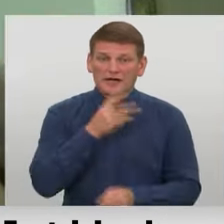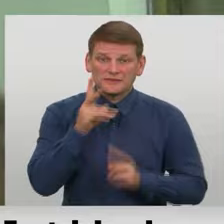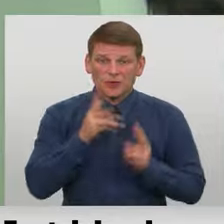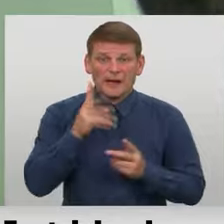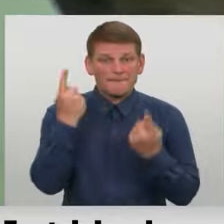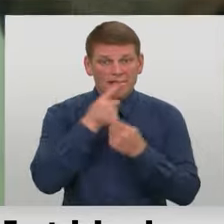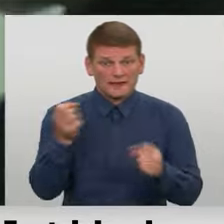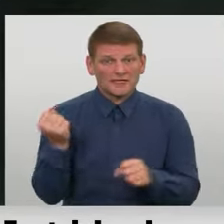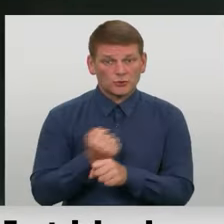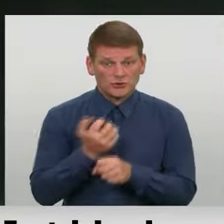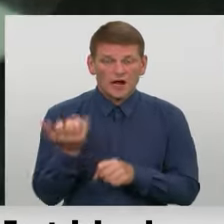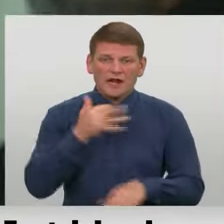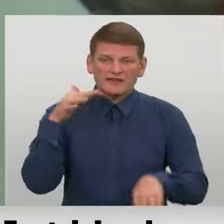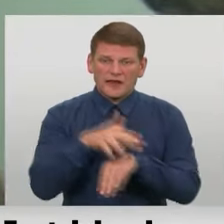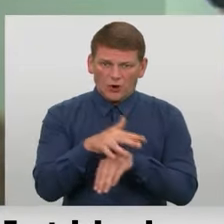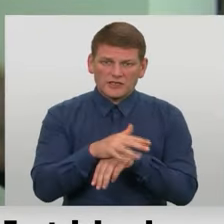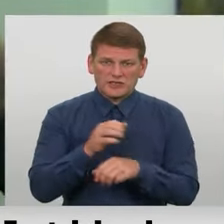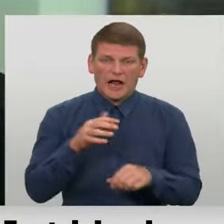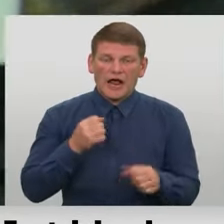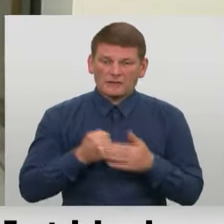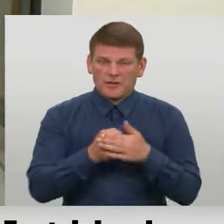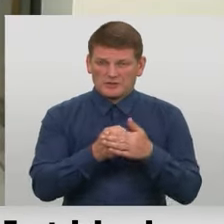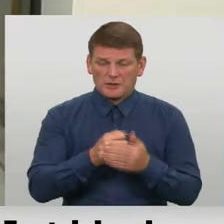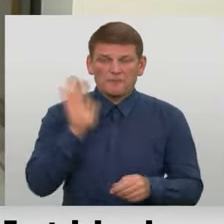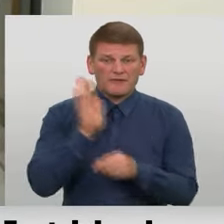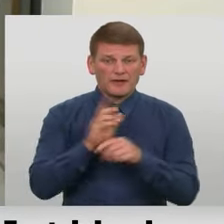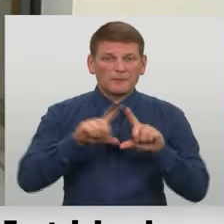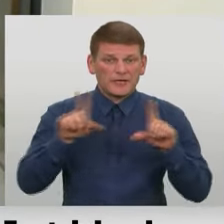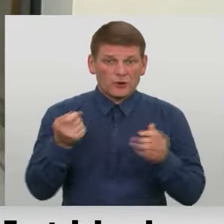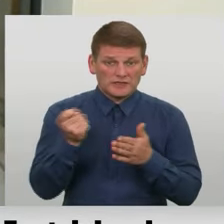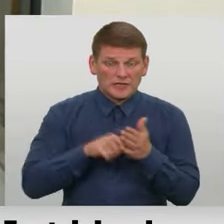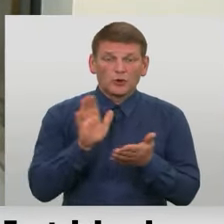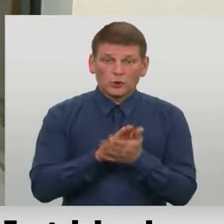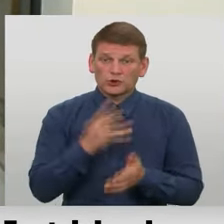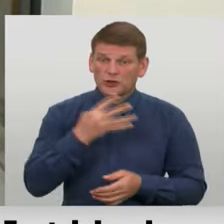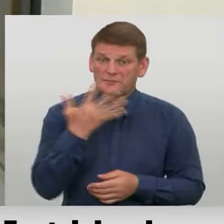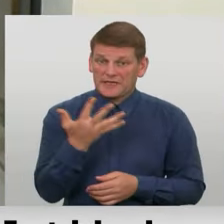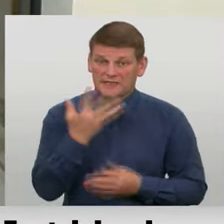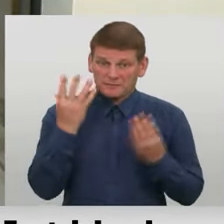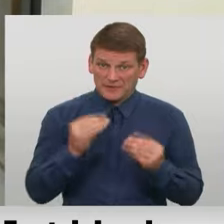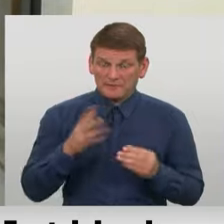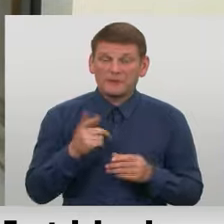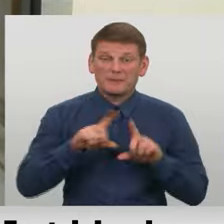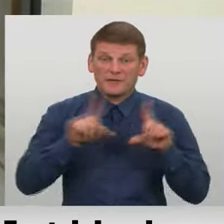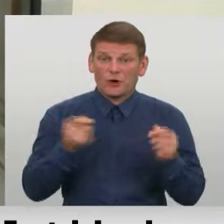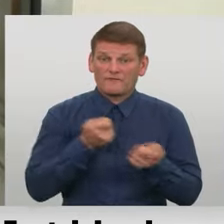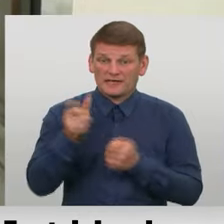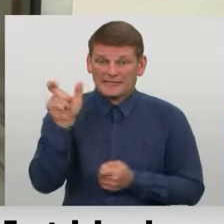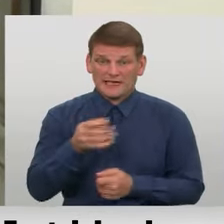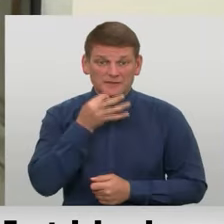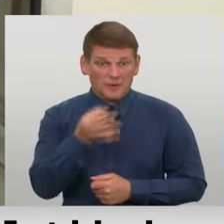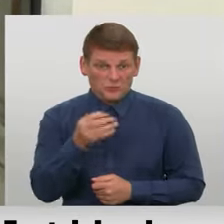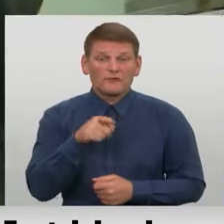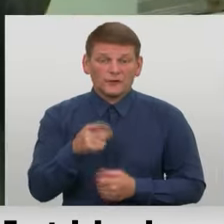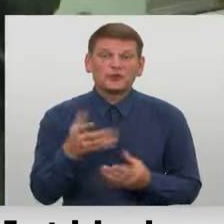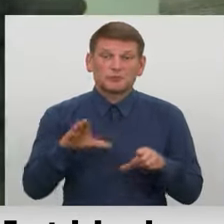medijas nodarbojas ar terorismu atbalstīšanu. Pavēle biroju slēgt ir uz 45 dienām, taču biroja vadītāji Es pauda, ka viņš